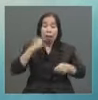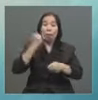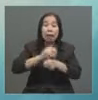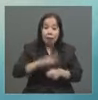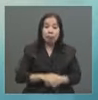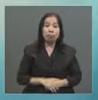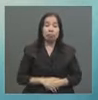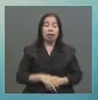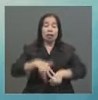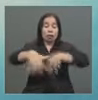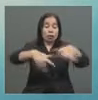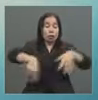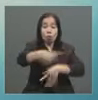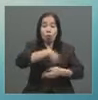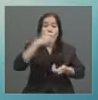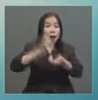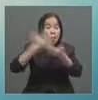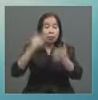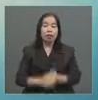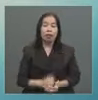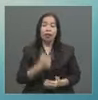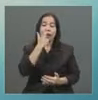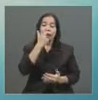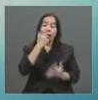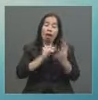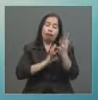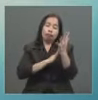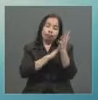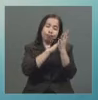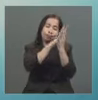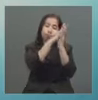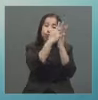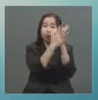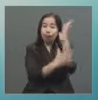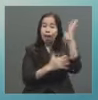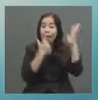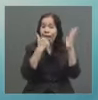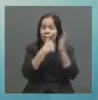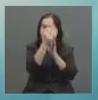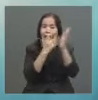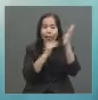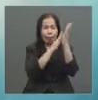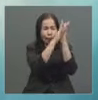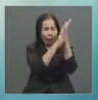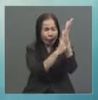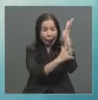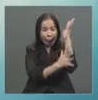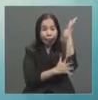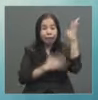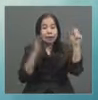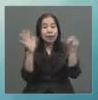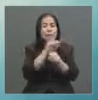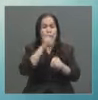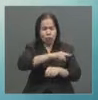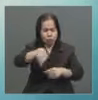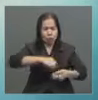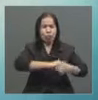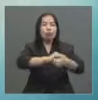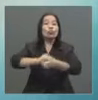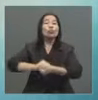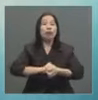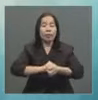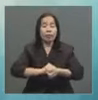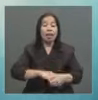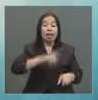มมือกันภาพของสีแดงที่เปรอะไปทั่วทั้งประเทศนี้จะไม่มีที่ไหนว่างเลยถ้าเราไม่ช่วยกัน